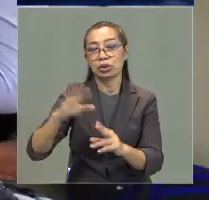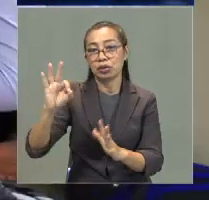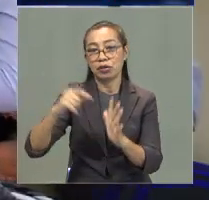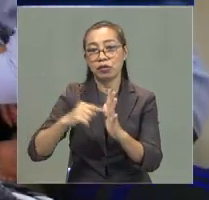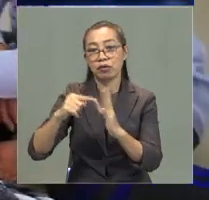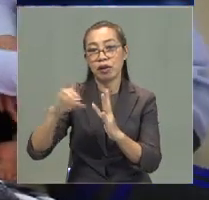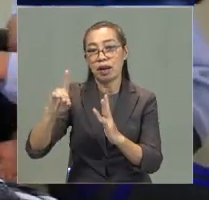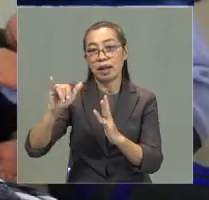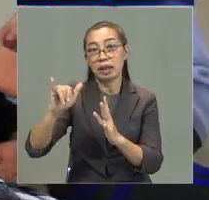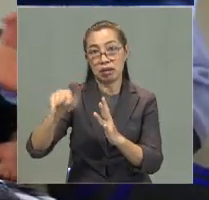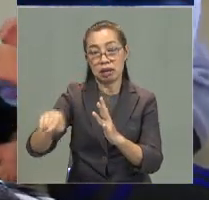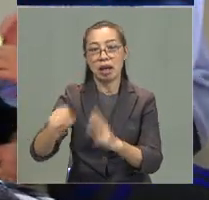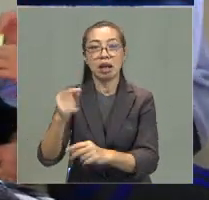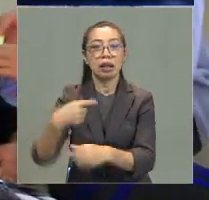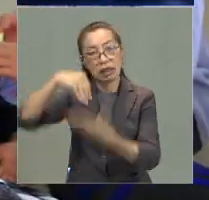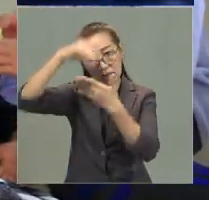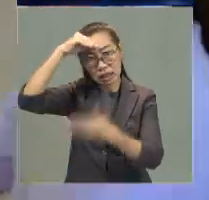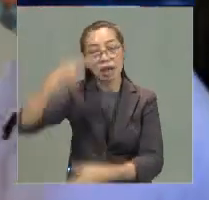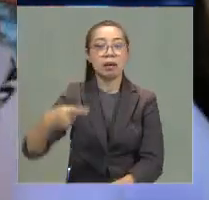วันแรกของน้องๆนักเรียนที่คนข้างจะมีความพร้อมนะคะที่บ้านมีทั้งทีวีบางคนก็มีสมาร์ทโฟนนะคะคุณพ่อคุณแม่ก็มีเวลาที่จะมาอยู่กับลูกด้วยนะคะหลายครอบครัววันนี้ก็เต็มที่เหมือนกันนะคะพาไปดูที่บ้านของเด็กหญิงฟาเดียร์สามน่ะนักเรียนชั้นประถมศึกษาปีที่4